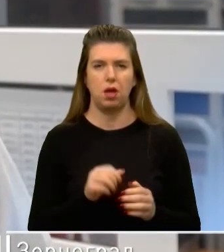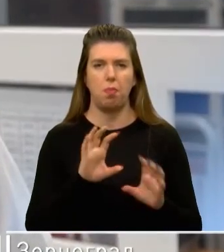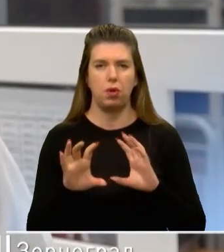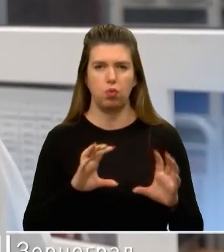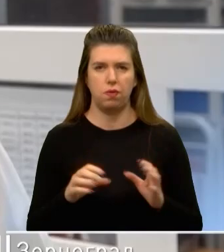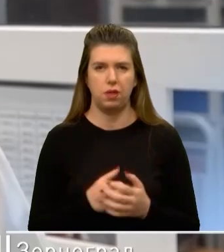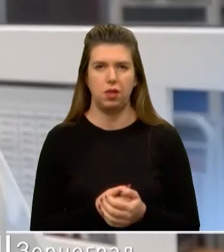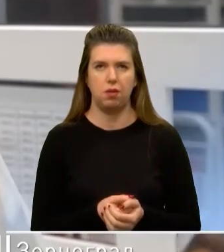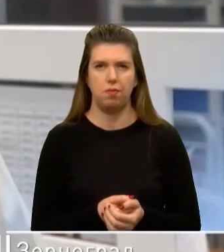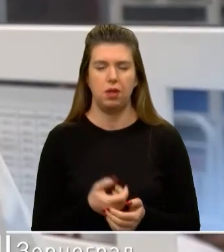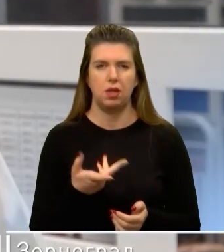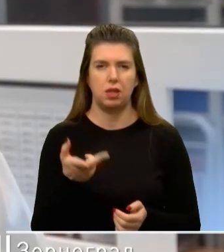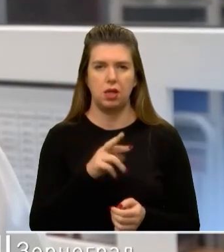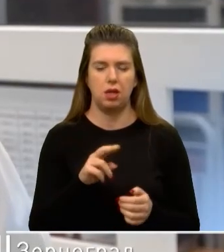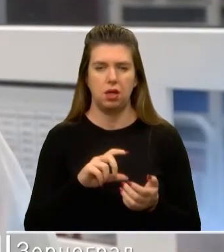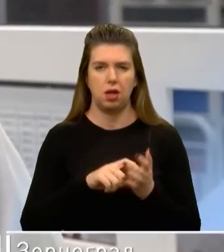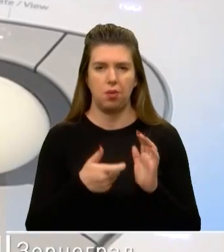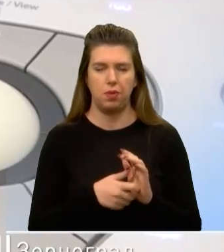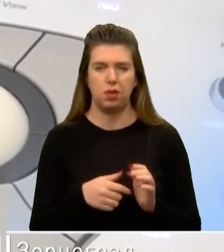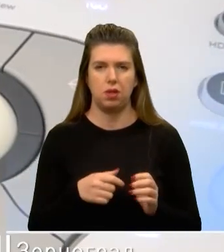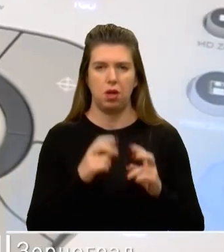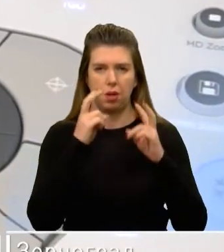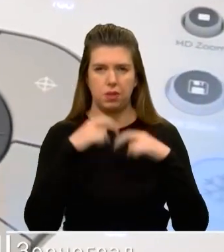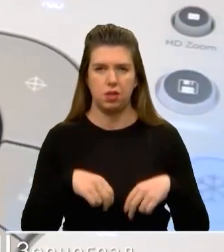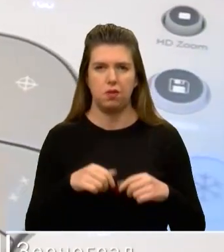аппаратура для кабинета функциональной